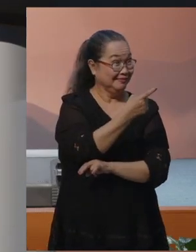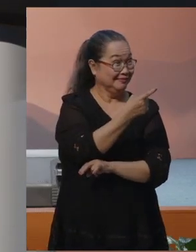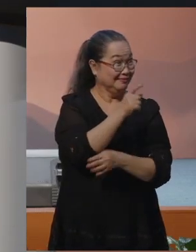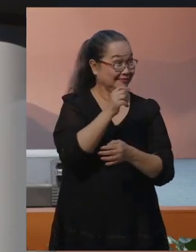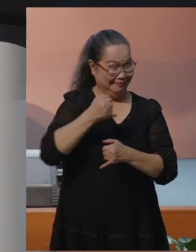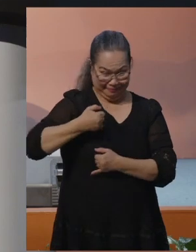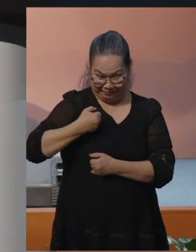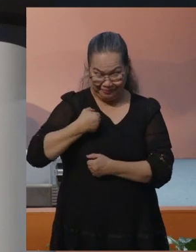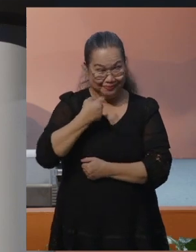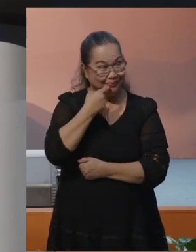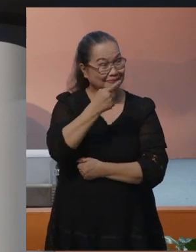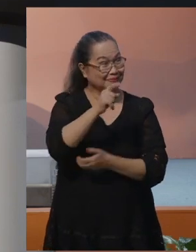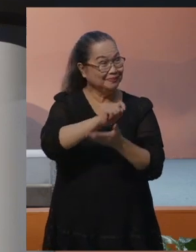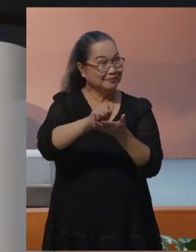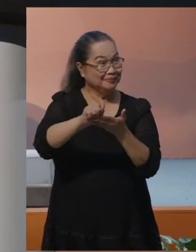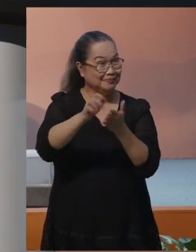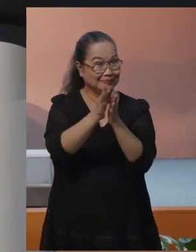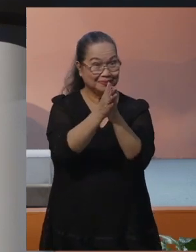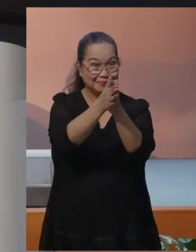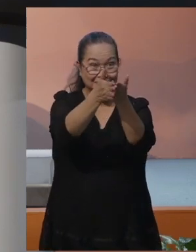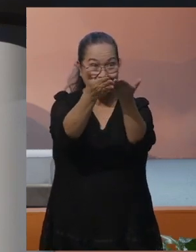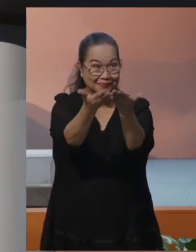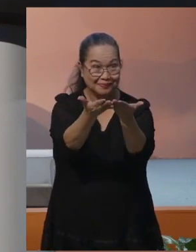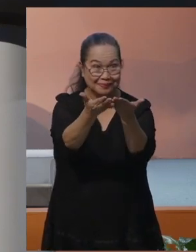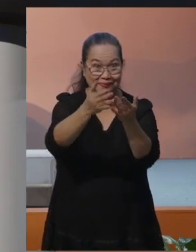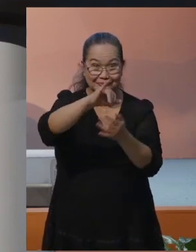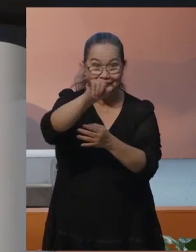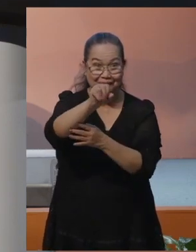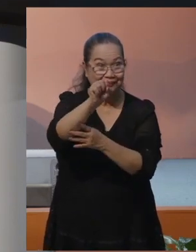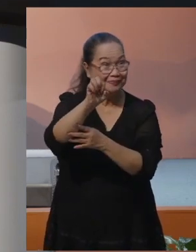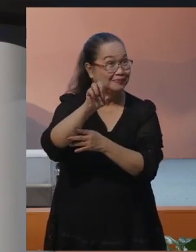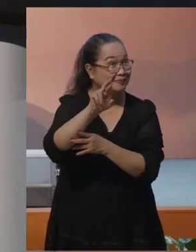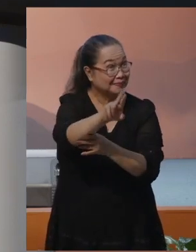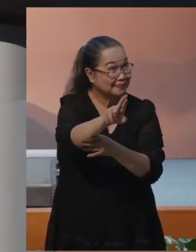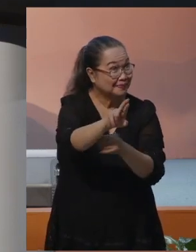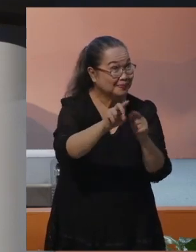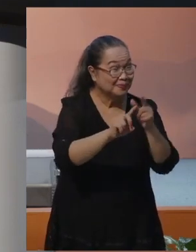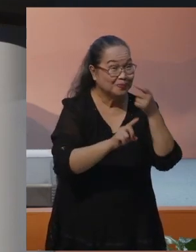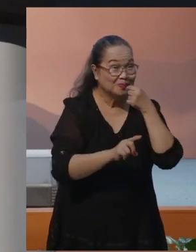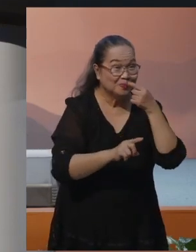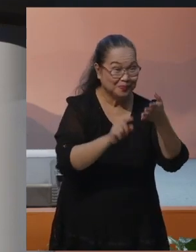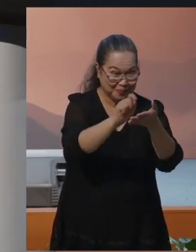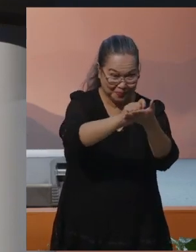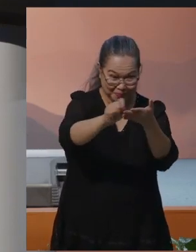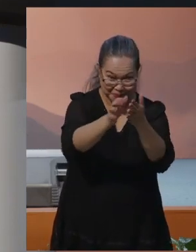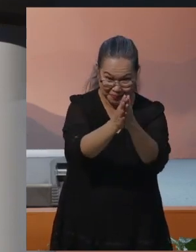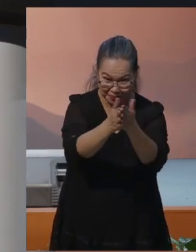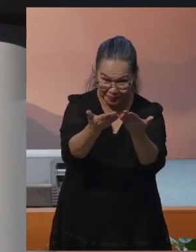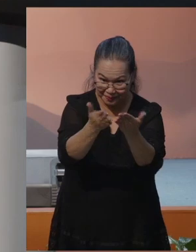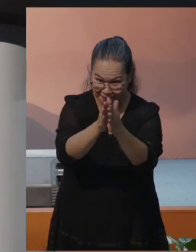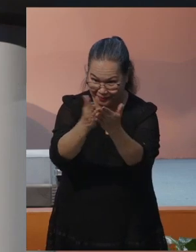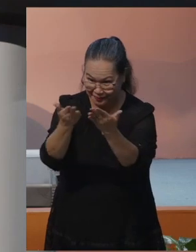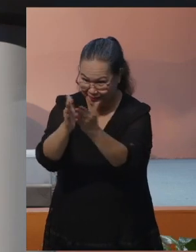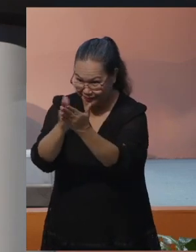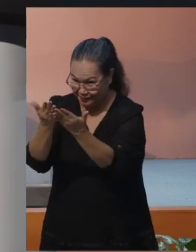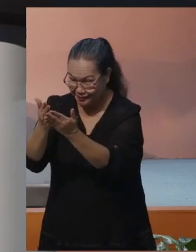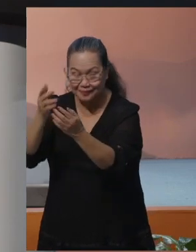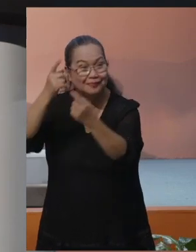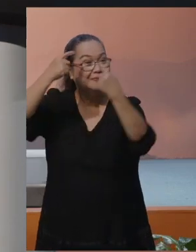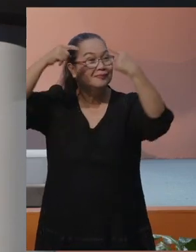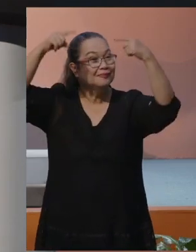Joshua. Sabi niya, this was written in the book of Jashar. Yun ay aklat ng mga tagumpay ng